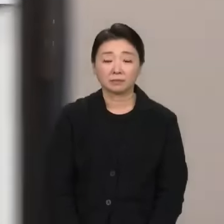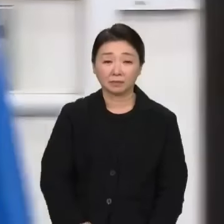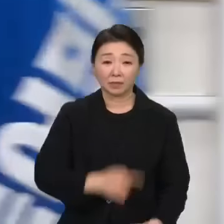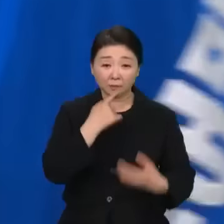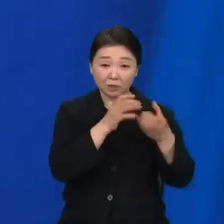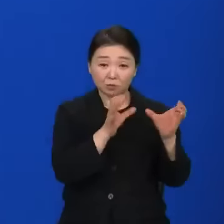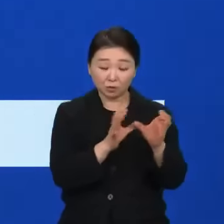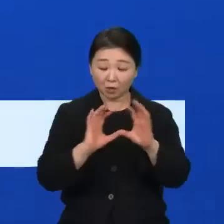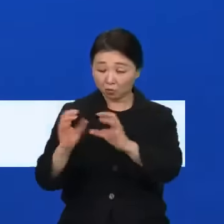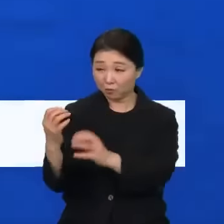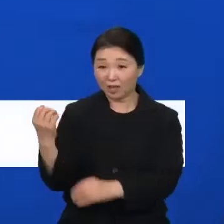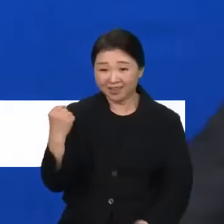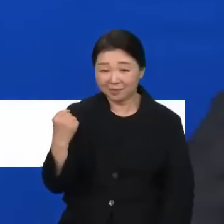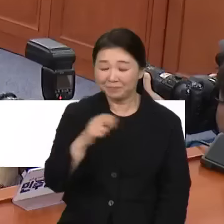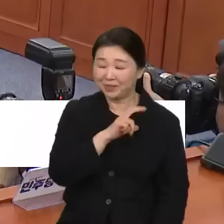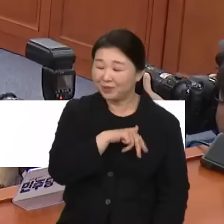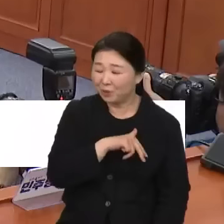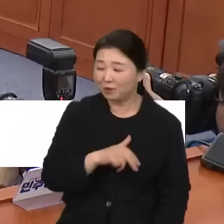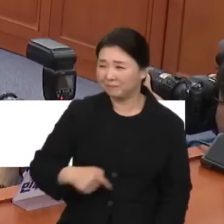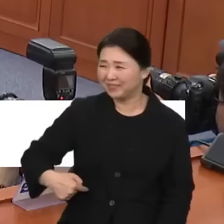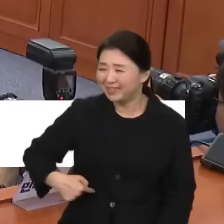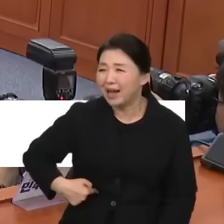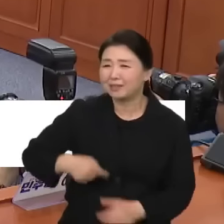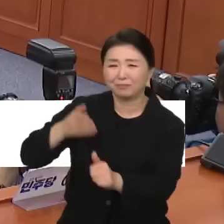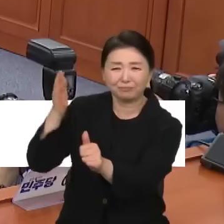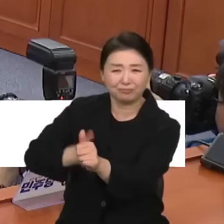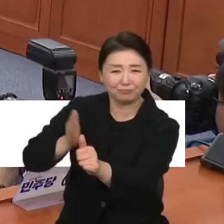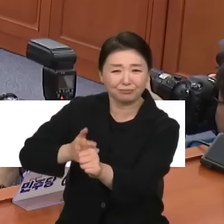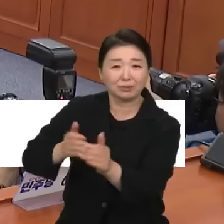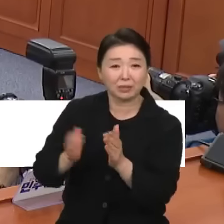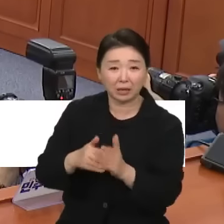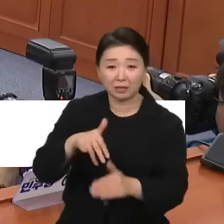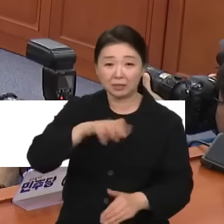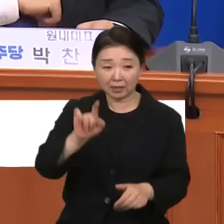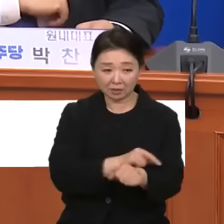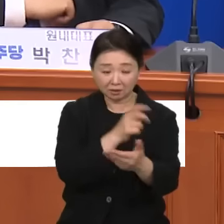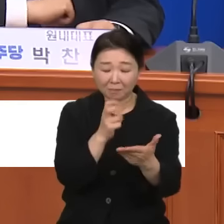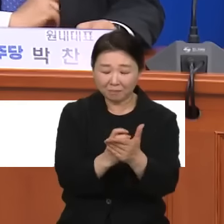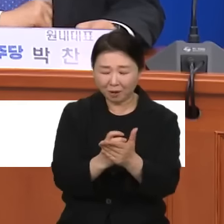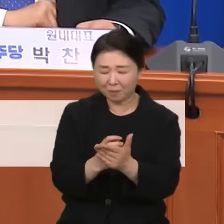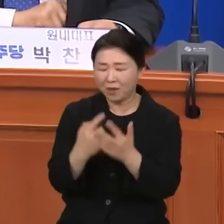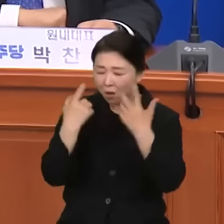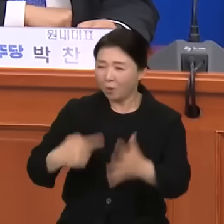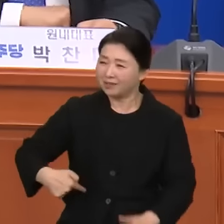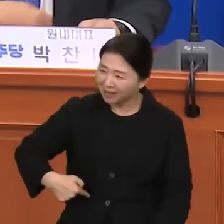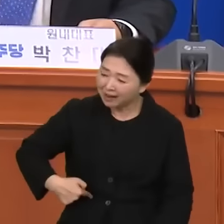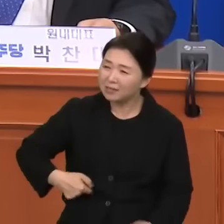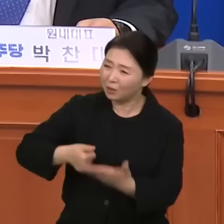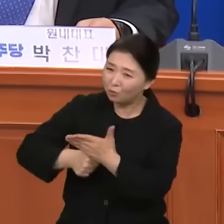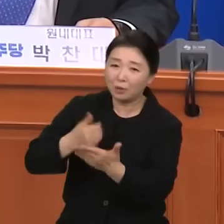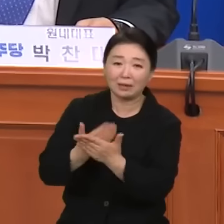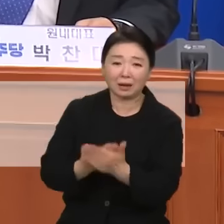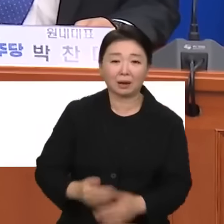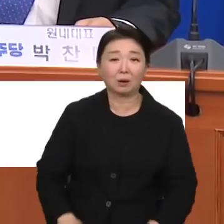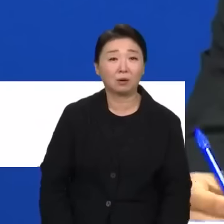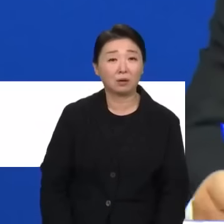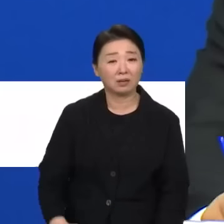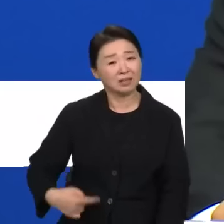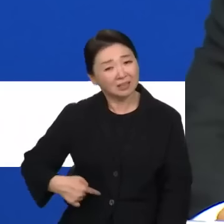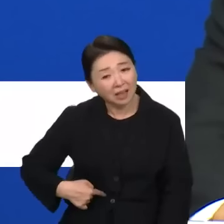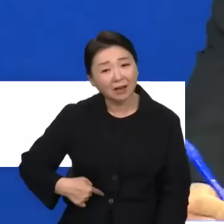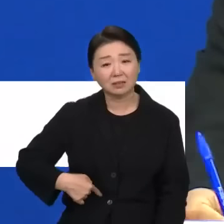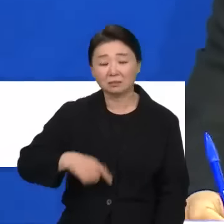더불어민주당은 국민의힘 개별 의원들의 양심에 호소하며 최상병 특검법에 소신투표 해달라고 했습니다. 양심 있는